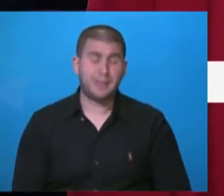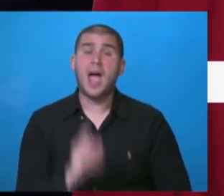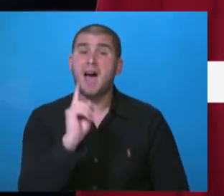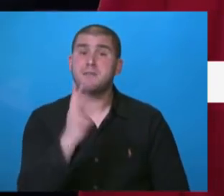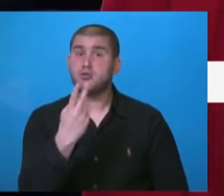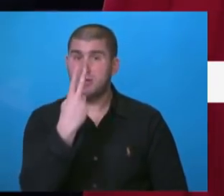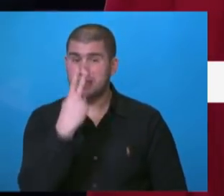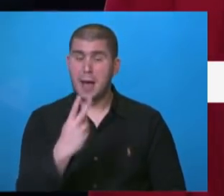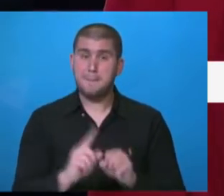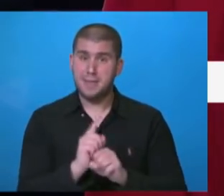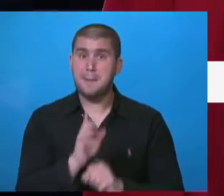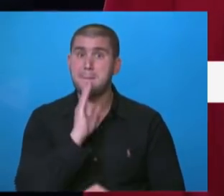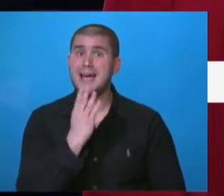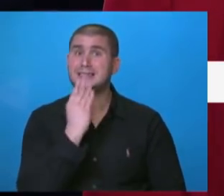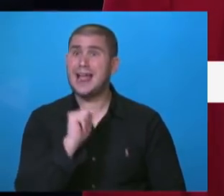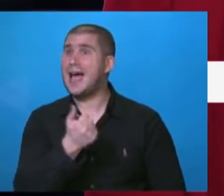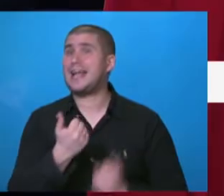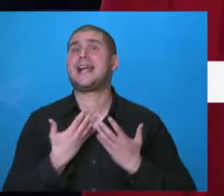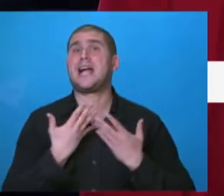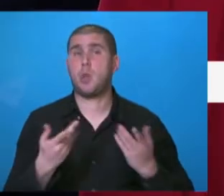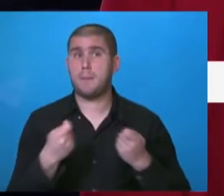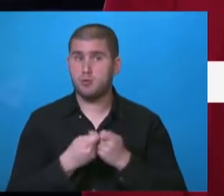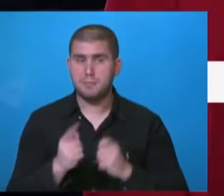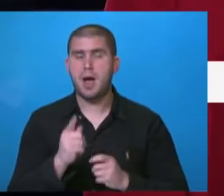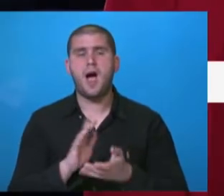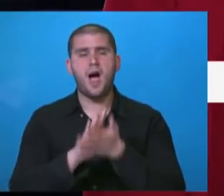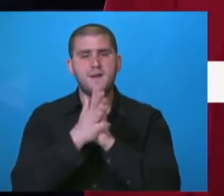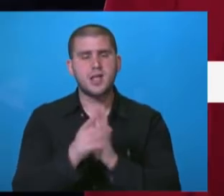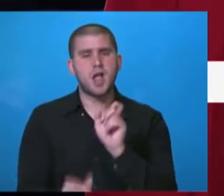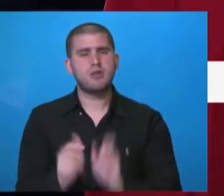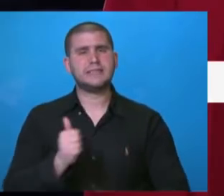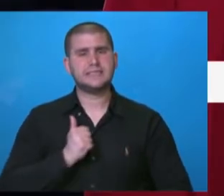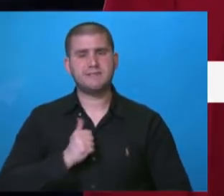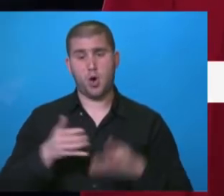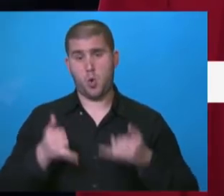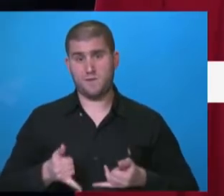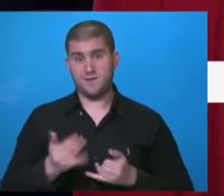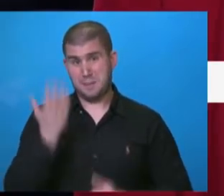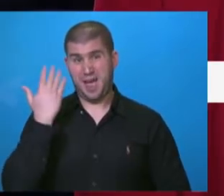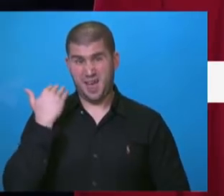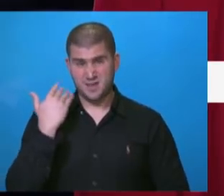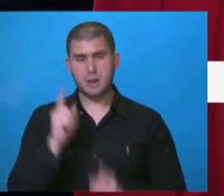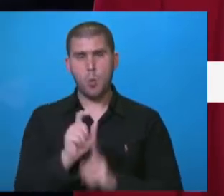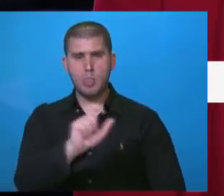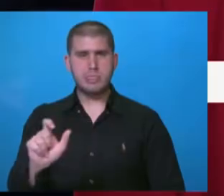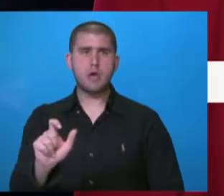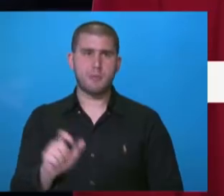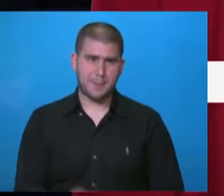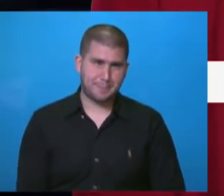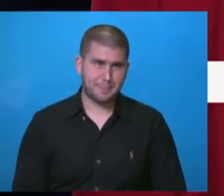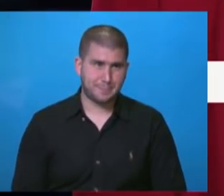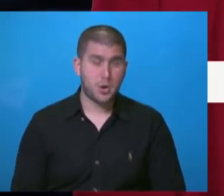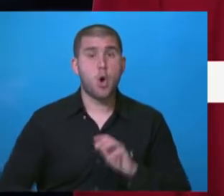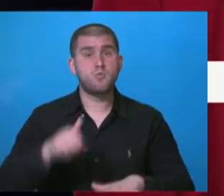שנראית כרגע הבעיה הישראלית הגדולה בהקשר הזה היא הפיכתם של אנשי צבא בהווה וגם בעבר לנאשמים. ראש